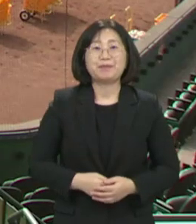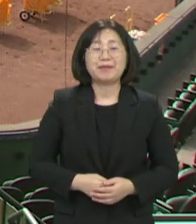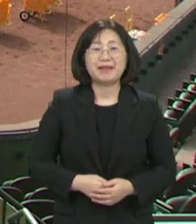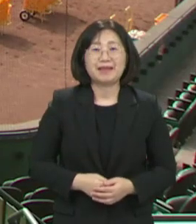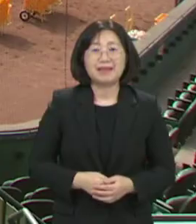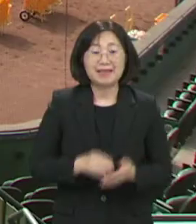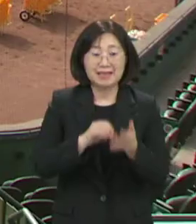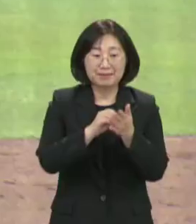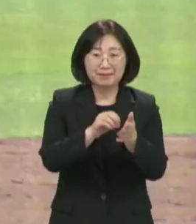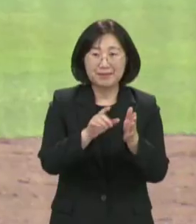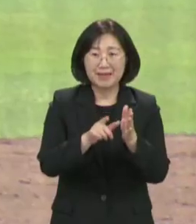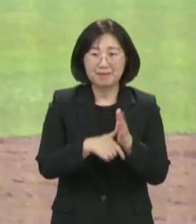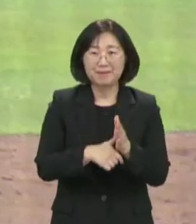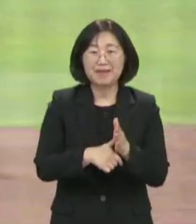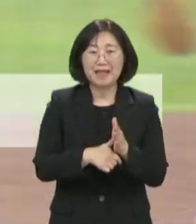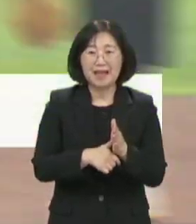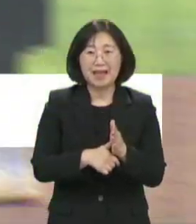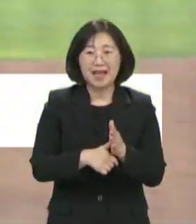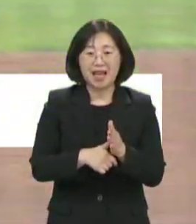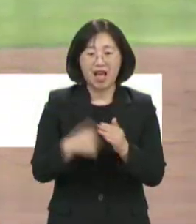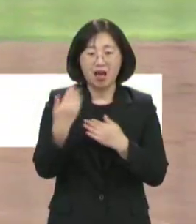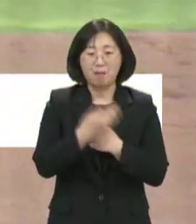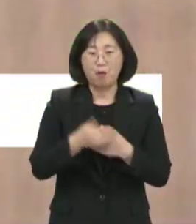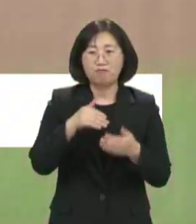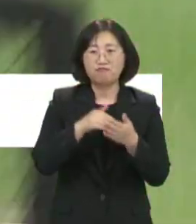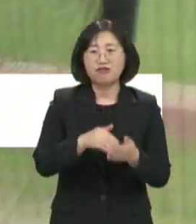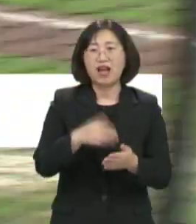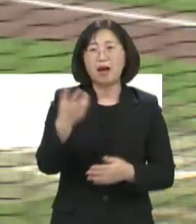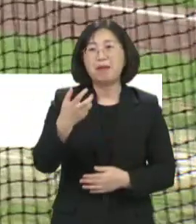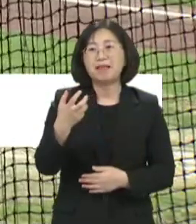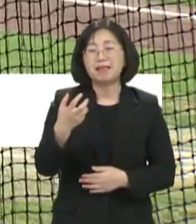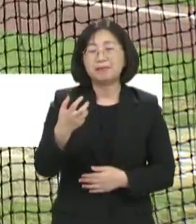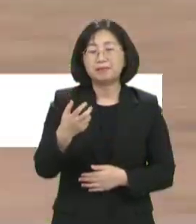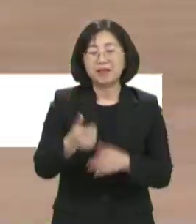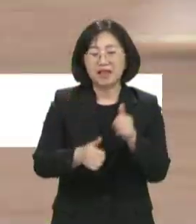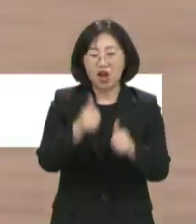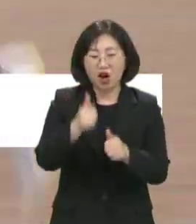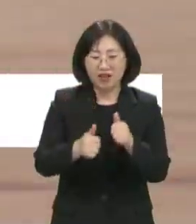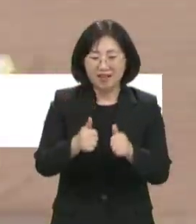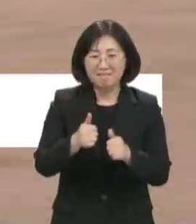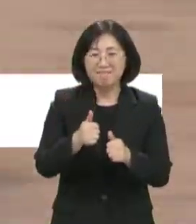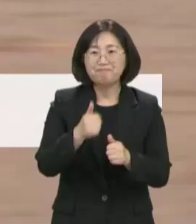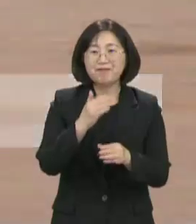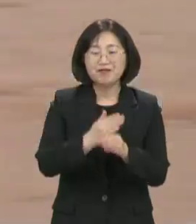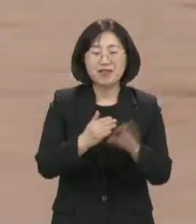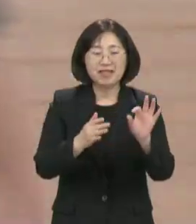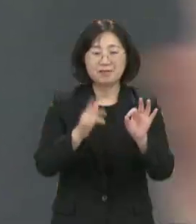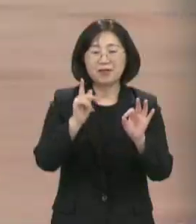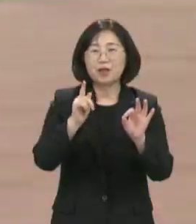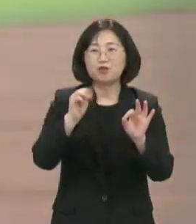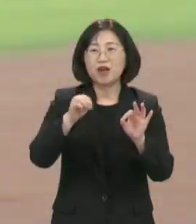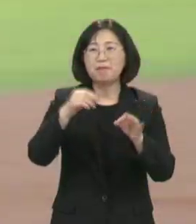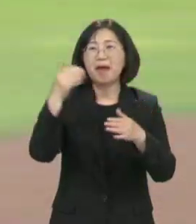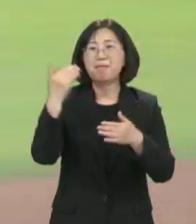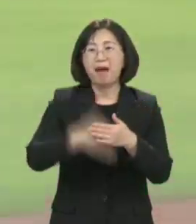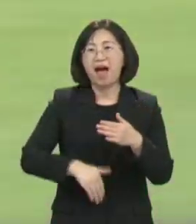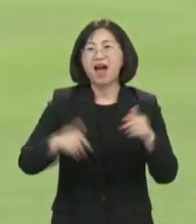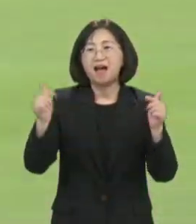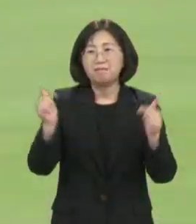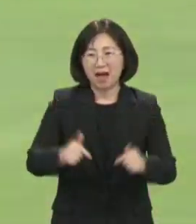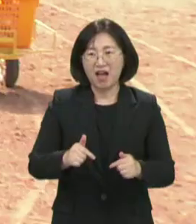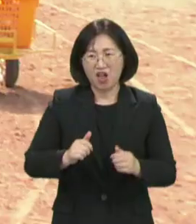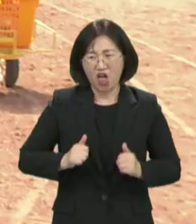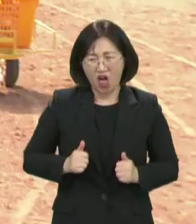입단 당시 프로필상 80kg이었던 몸무게가 시즌 중 10kg 이상 빠졌을 정도로 모든 걸 쏟아부은 한